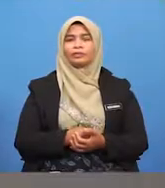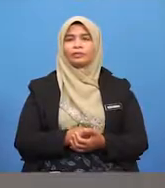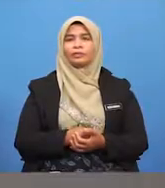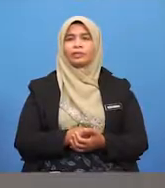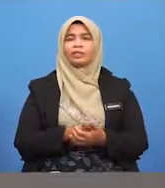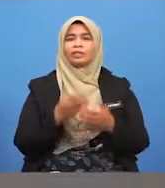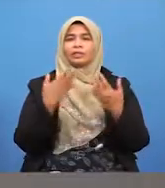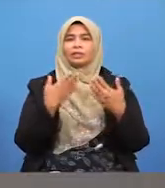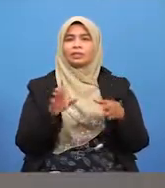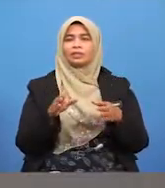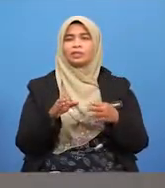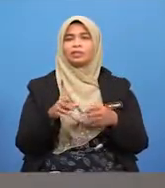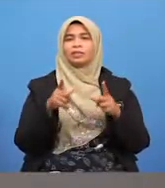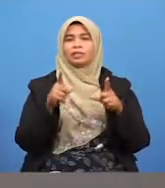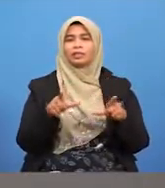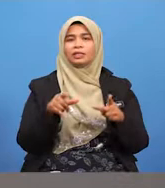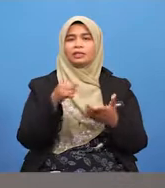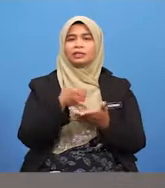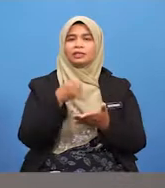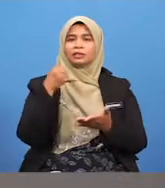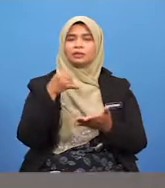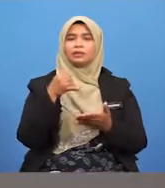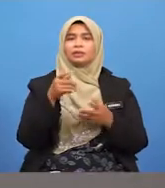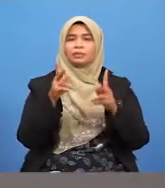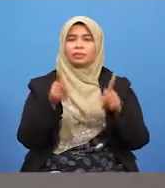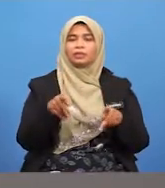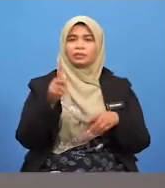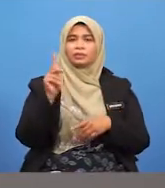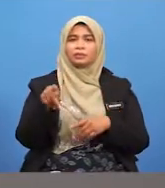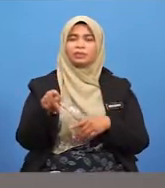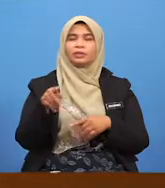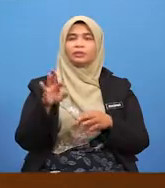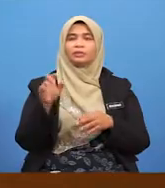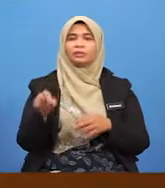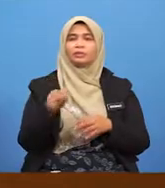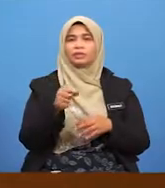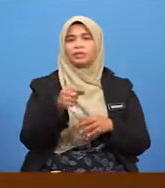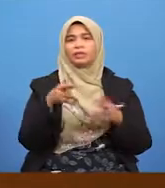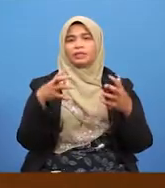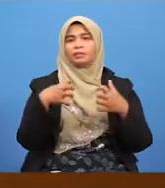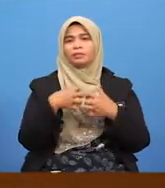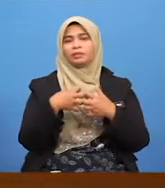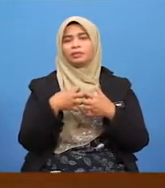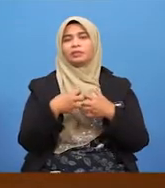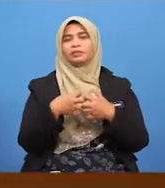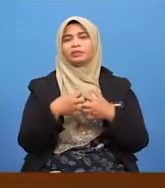setelah sempat peneliti Raja perlu jahitmesin yg